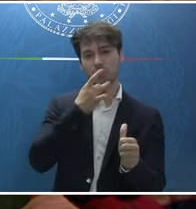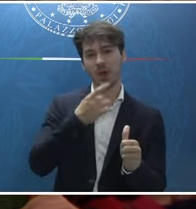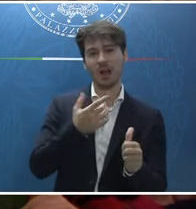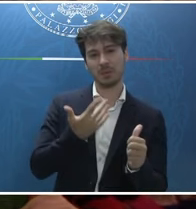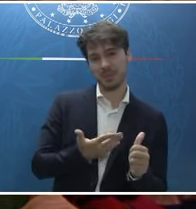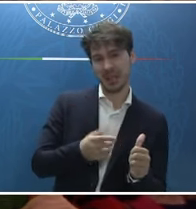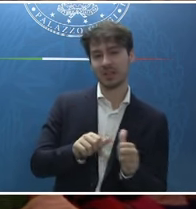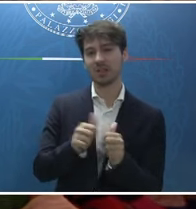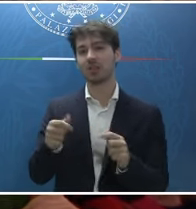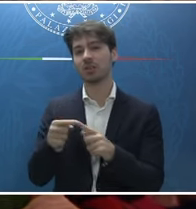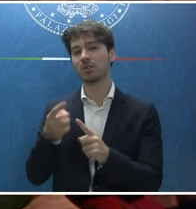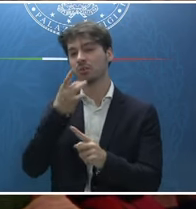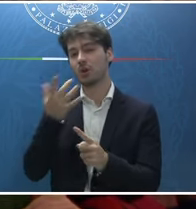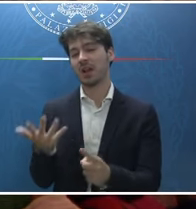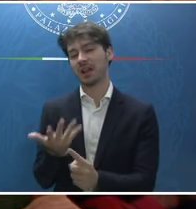leggere. Prego Antonio.